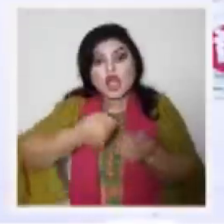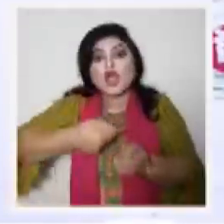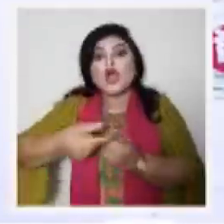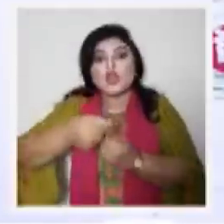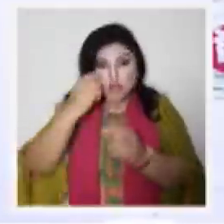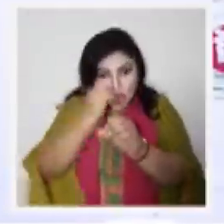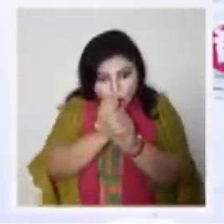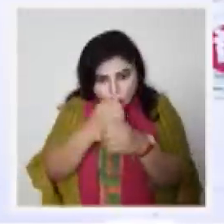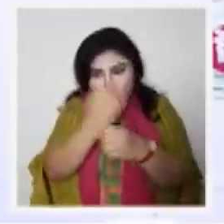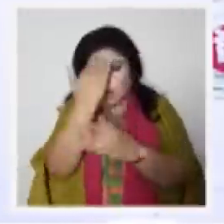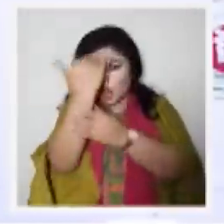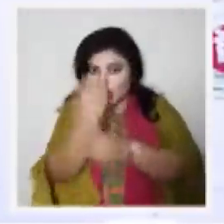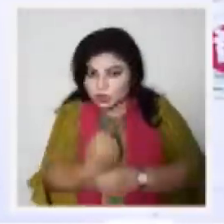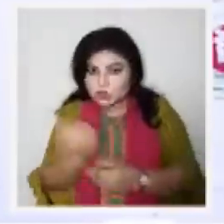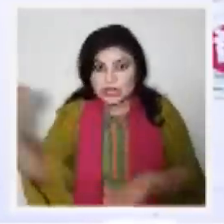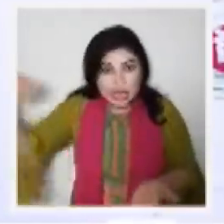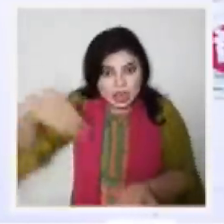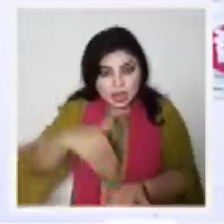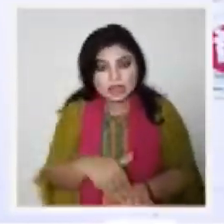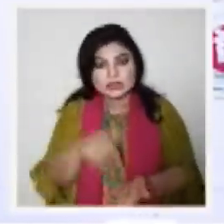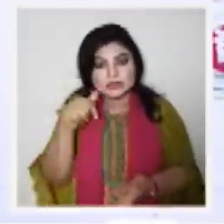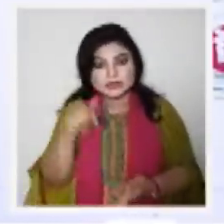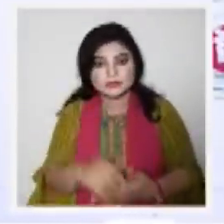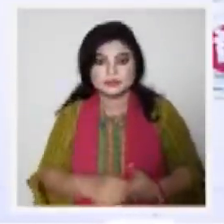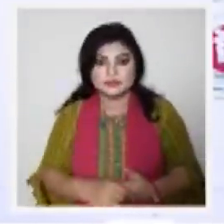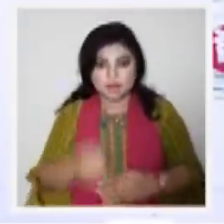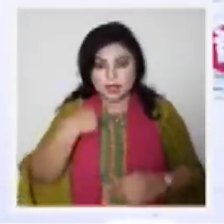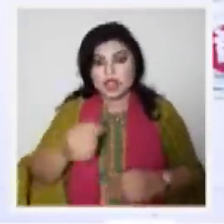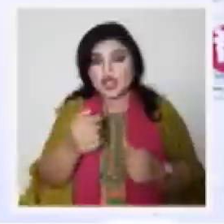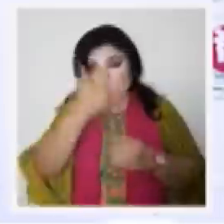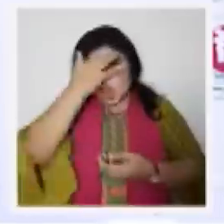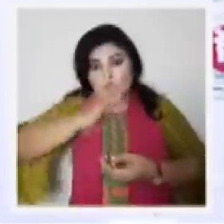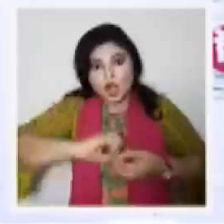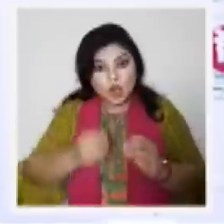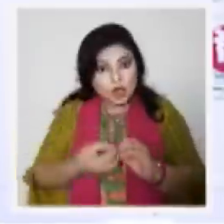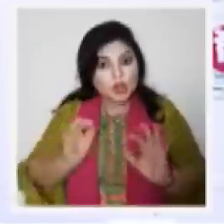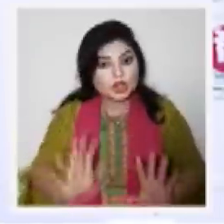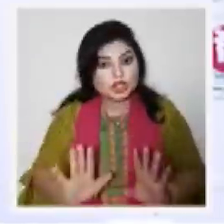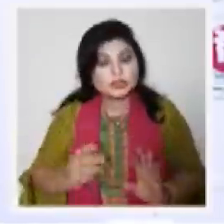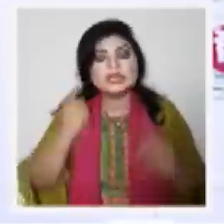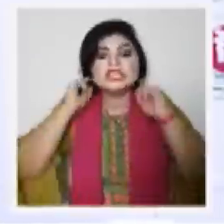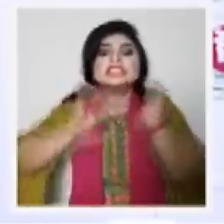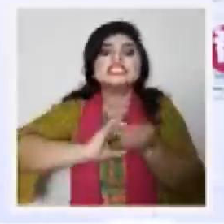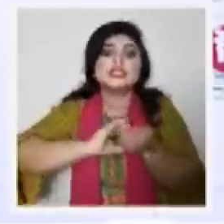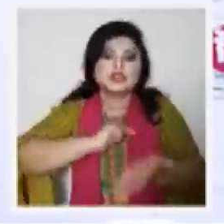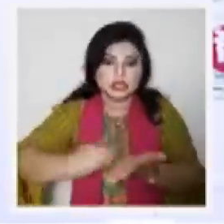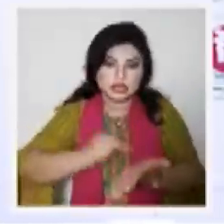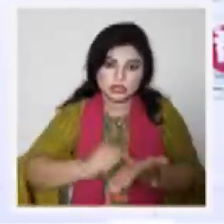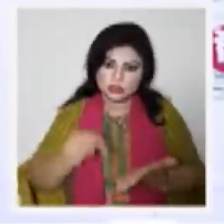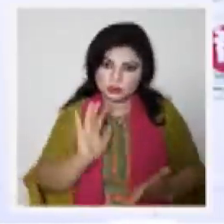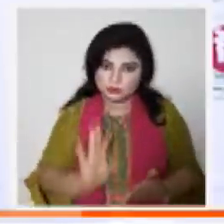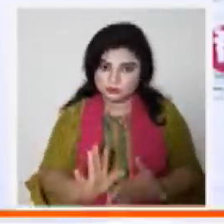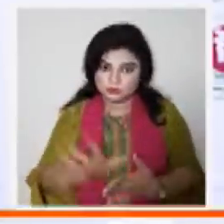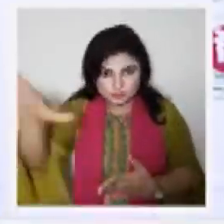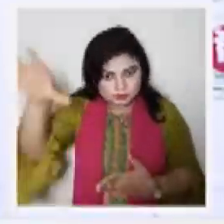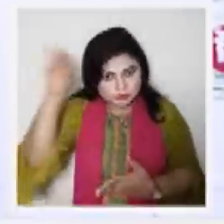আগে আবারও অনুরোধ করব, আপনারা নমুনা পরীক্ষা করতে দিন এবং রোগ প্রতিরোধে সহায়তা করুন।